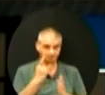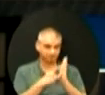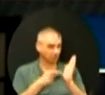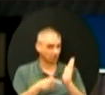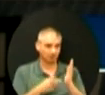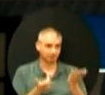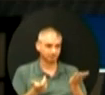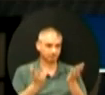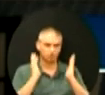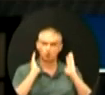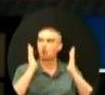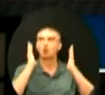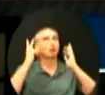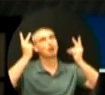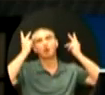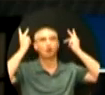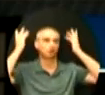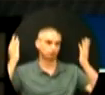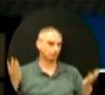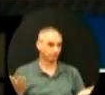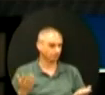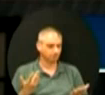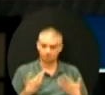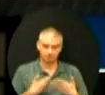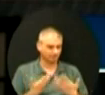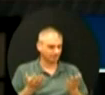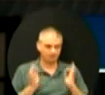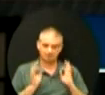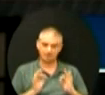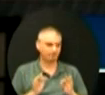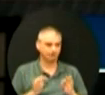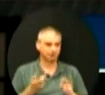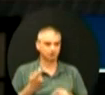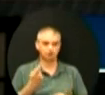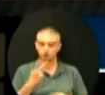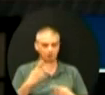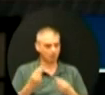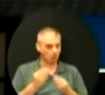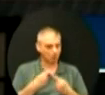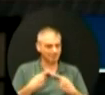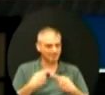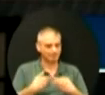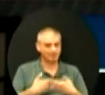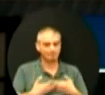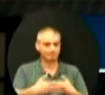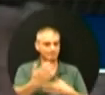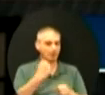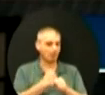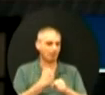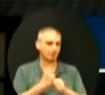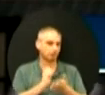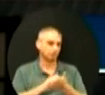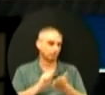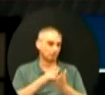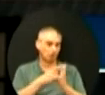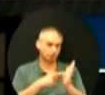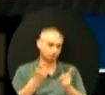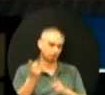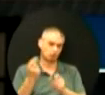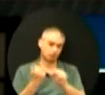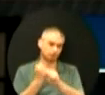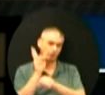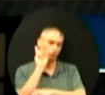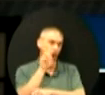החוק הזה, שהוא כל כך חשוב לו. אז אין פה באמת יותר ימים לעבודה על החוק הזה. יש פה עבודה